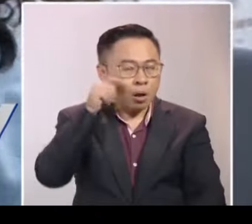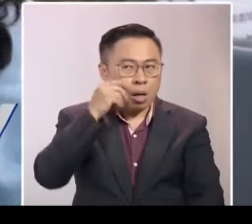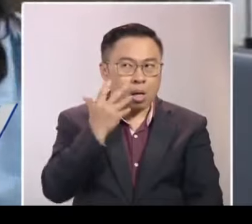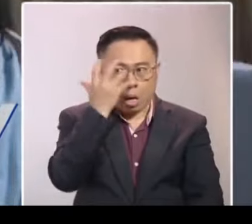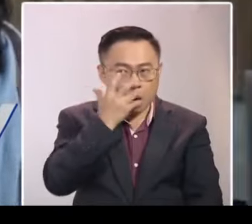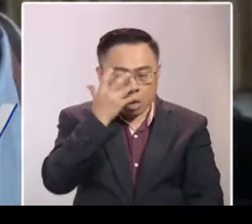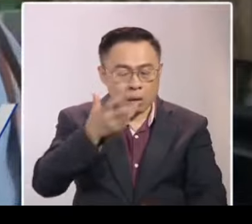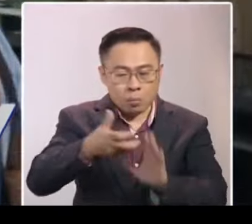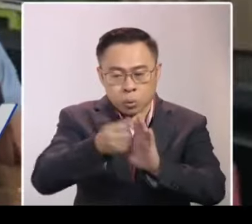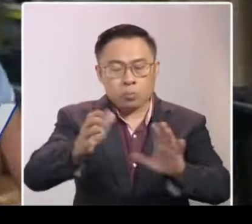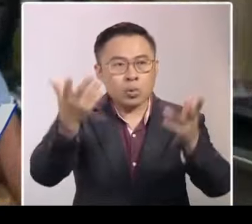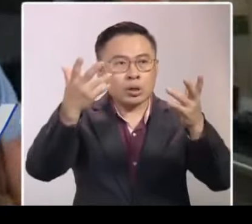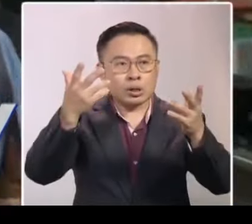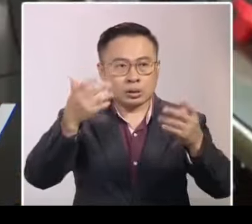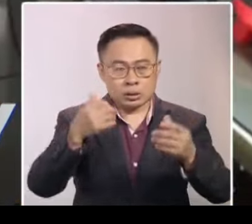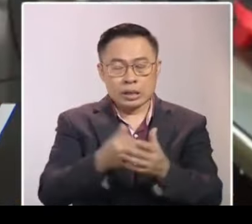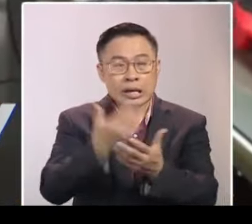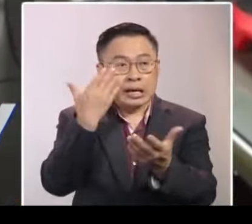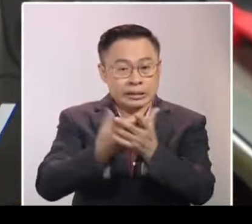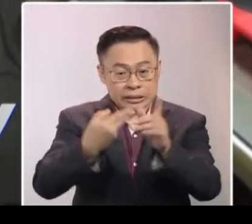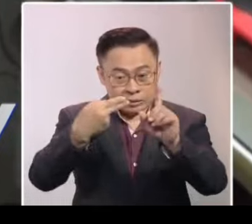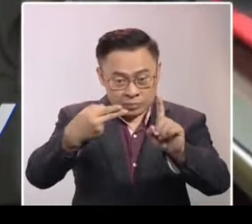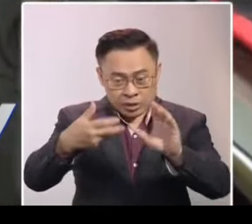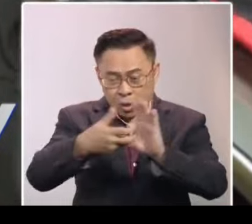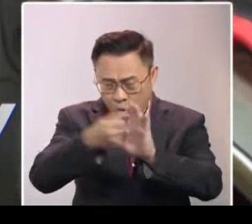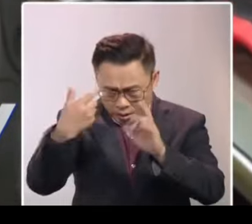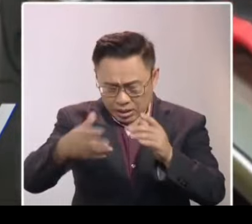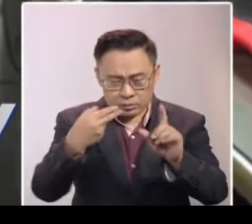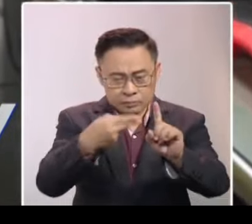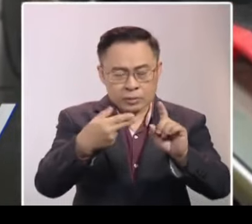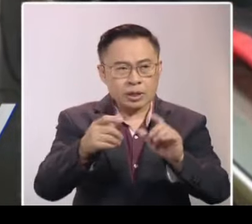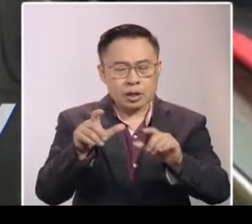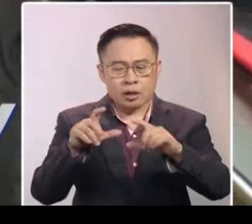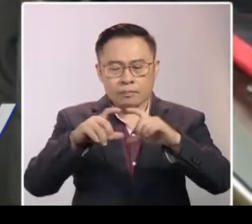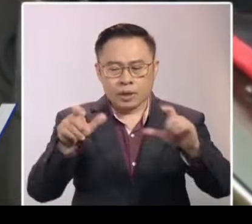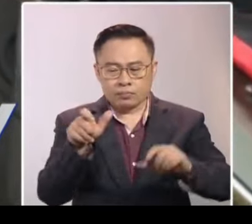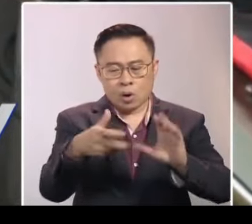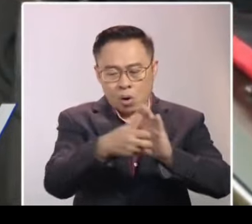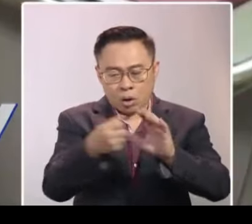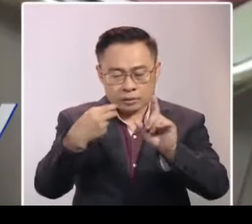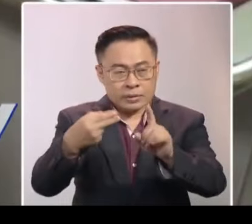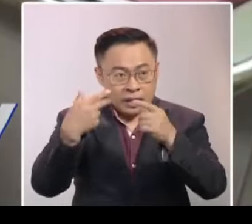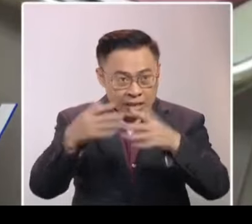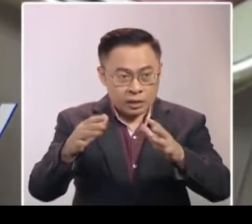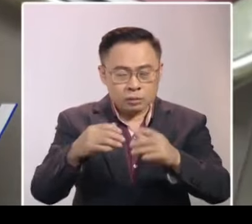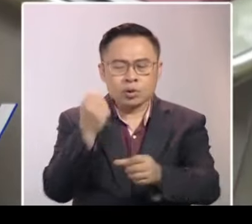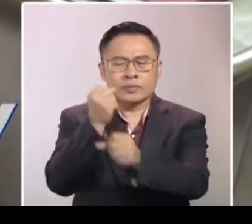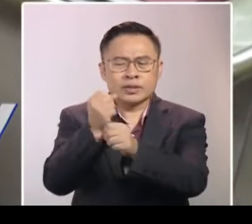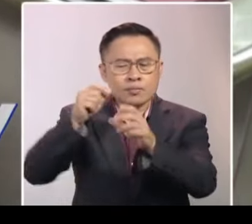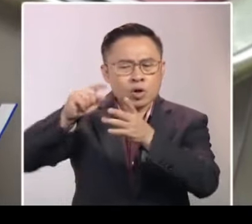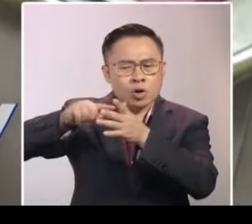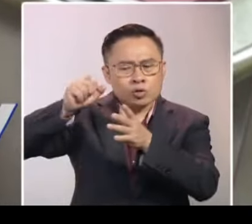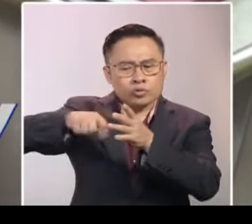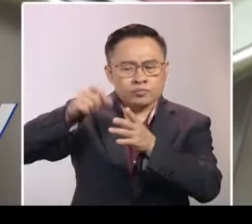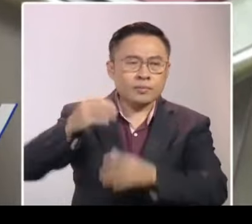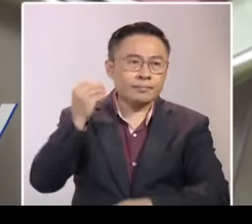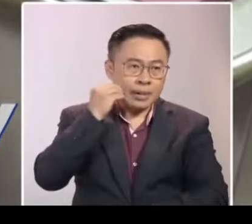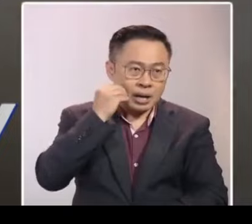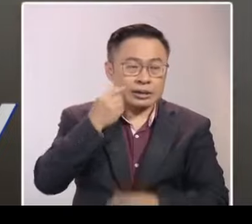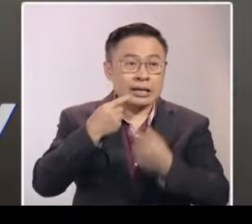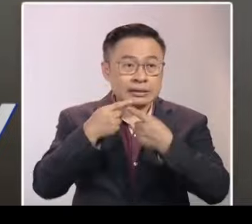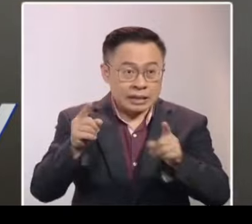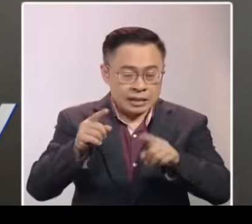วันที่ 26กันยายนเพื่อเตรียมที่จะเอาไปต่อเติมรั้วบ้านจนกระทั่งเช้าวานนี้ครับวันที่ 30มีลาย